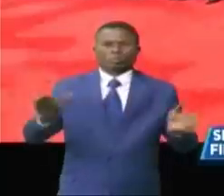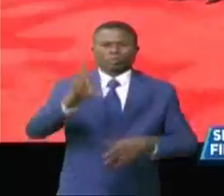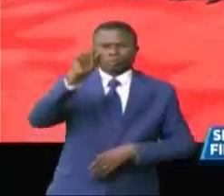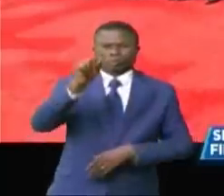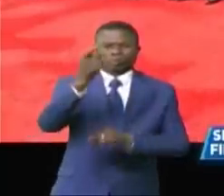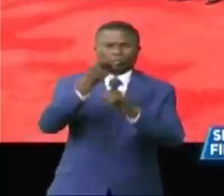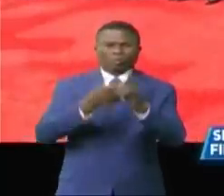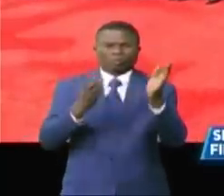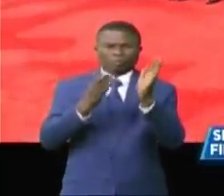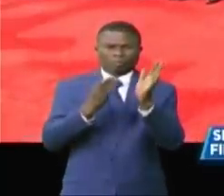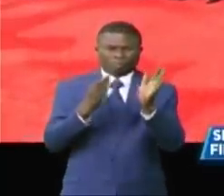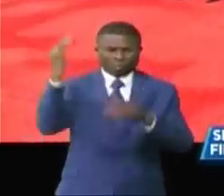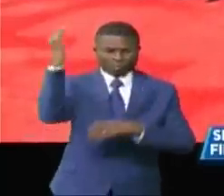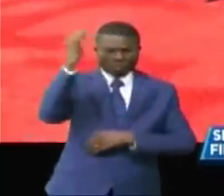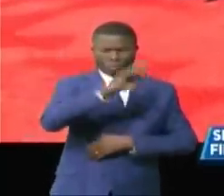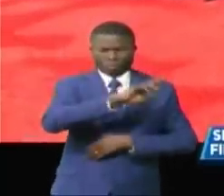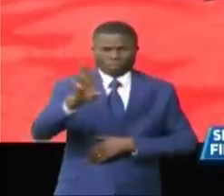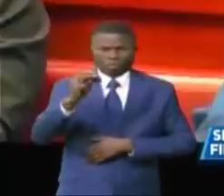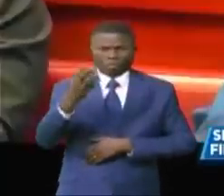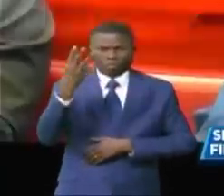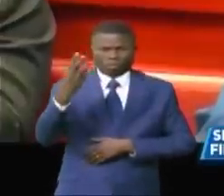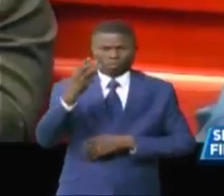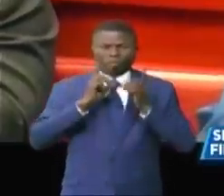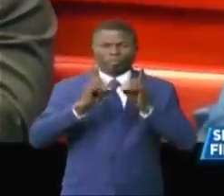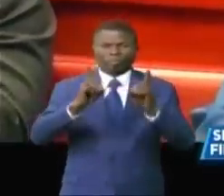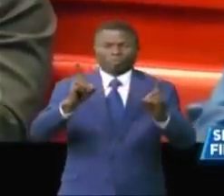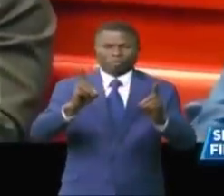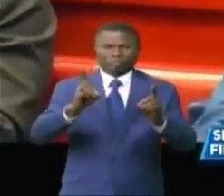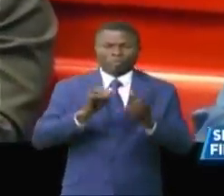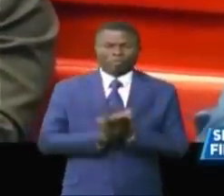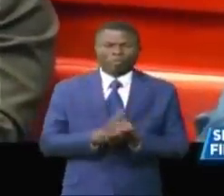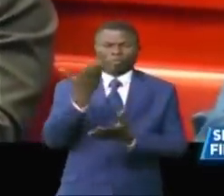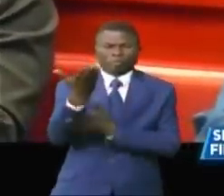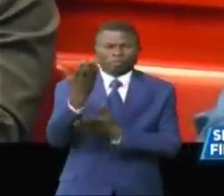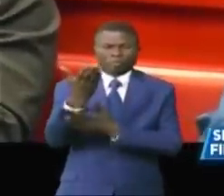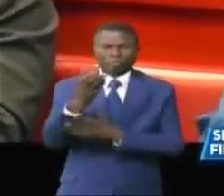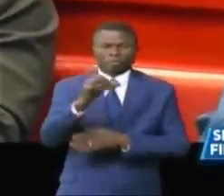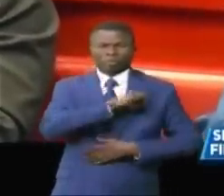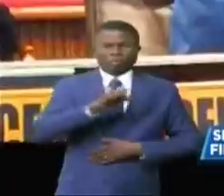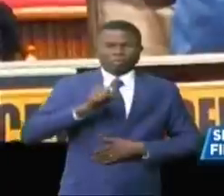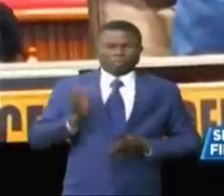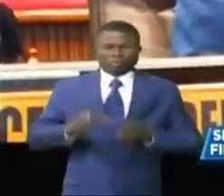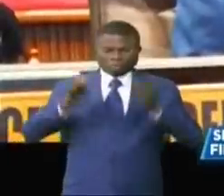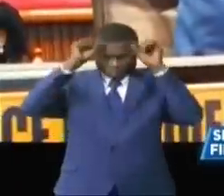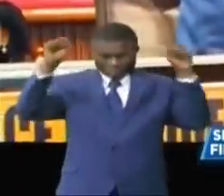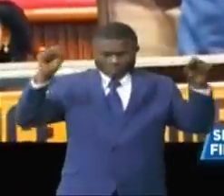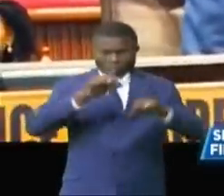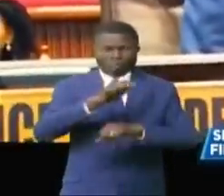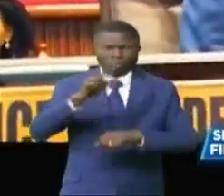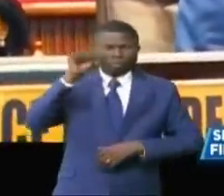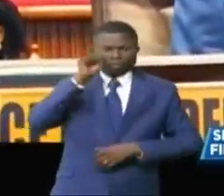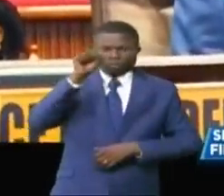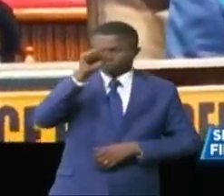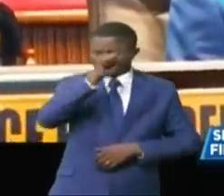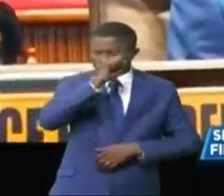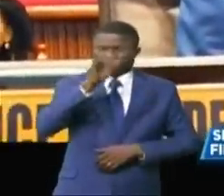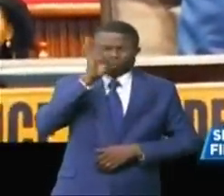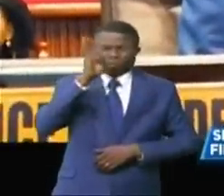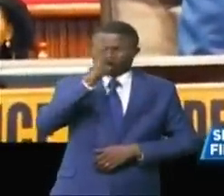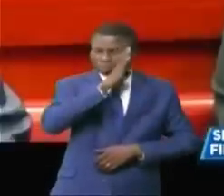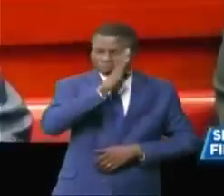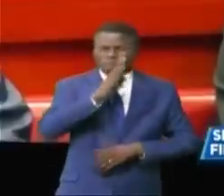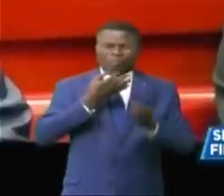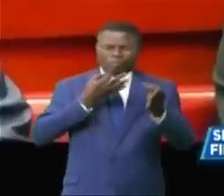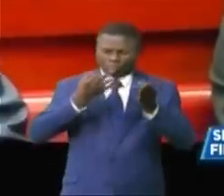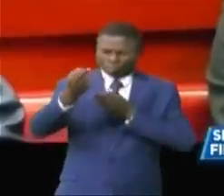20 décembre 2023. Dans son allocution devant les invités de marque, le président du Sénat, Modeste Bahati, a passé